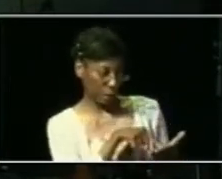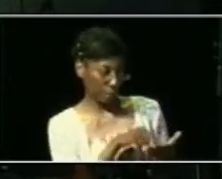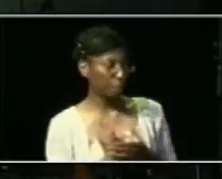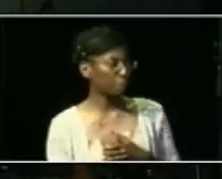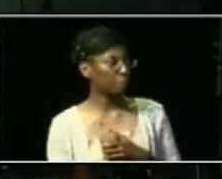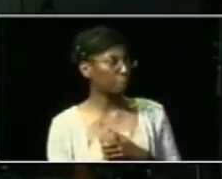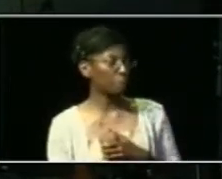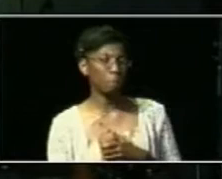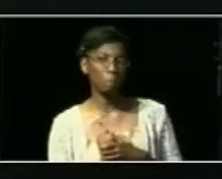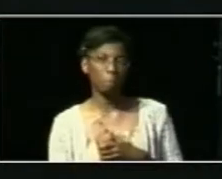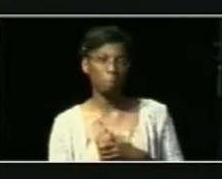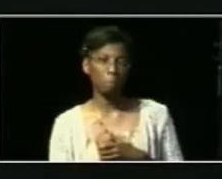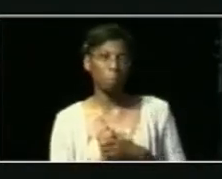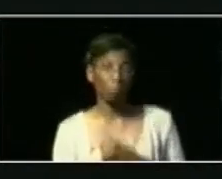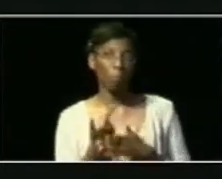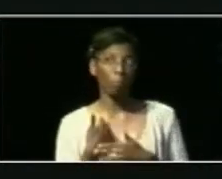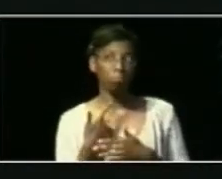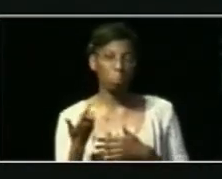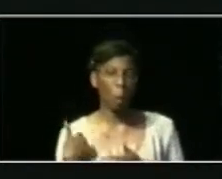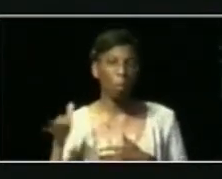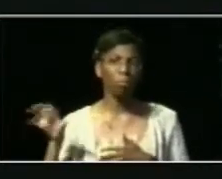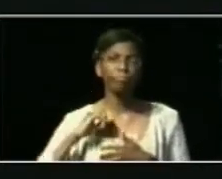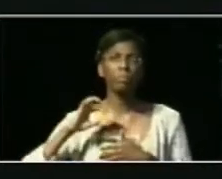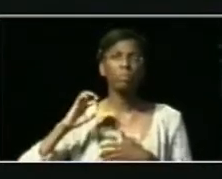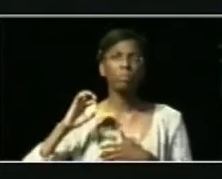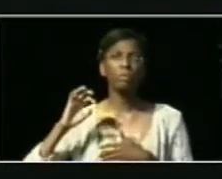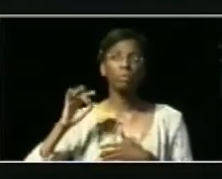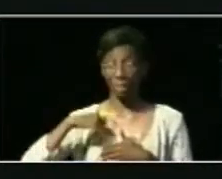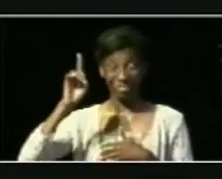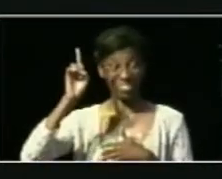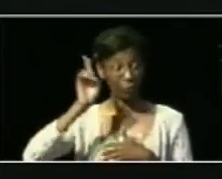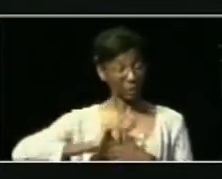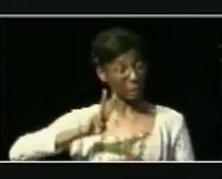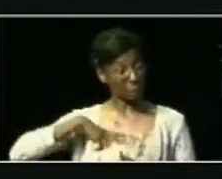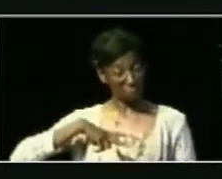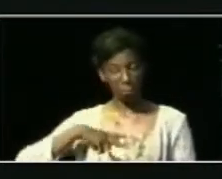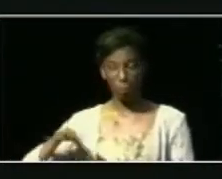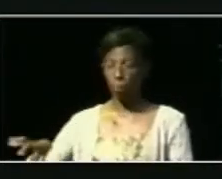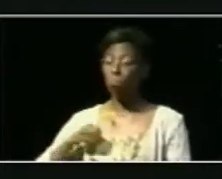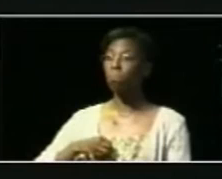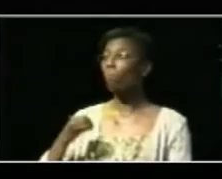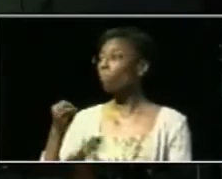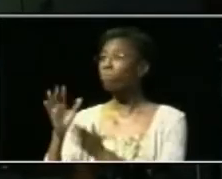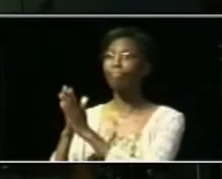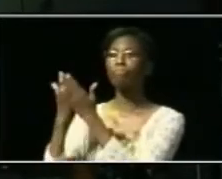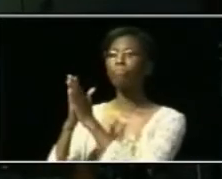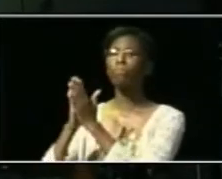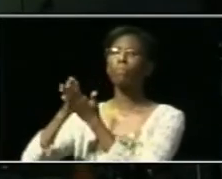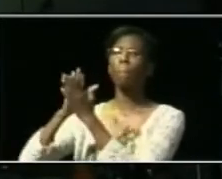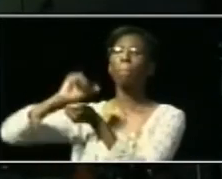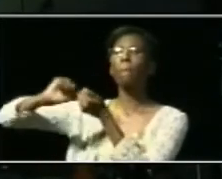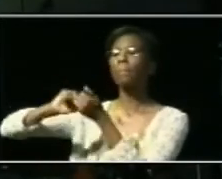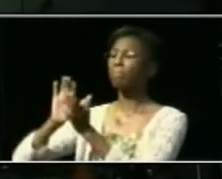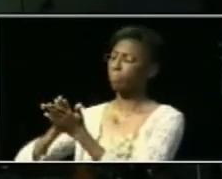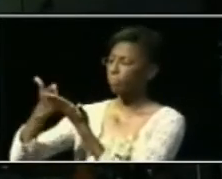daughter's writing paper. Que j'ai pris sur le bloc-notes de ma fille. Nice little flower on it. Avec des petites fleurs.